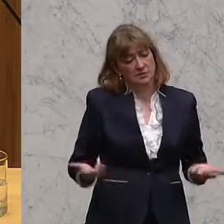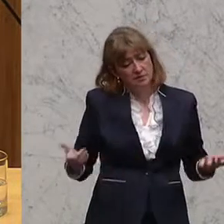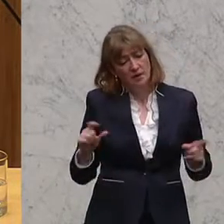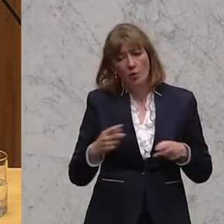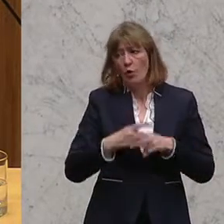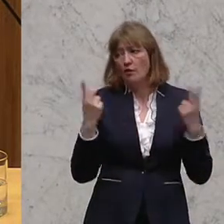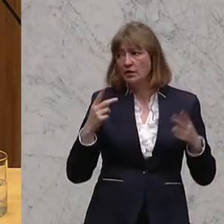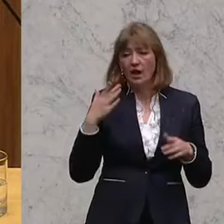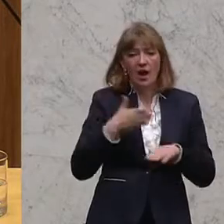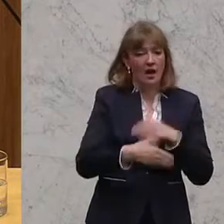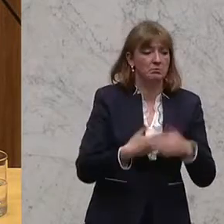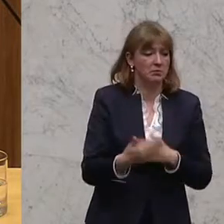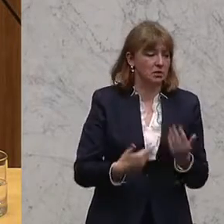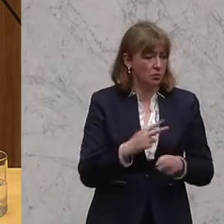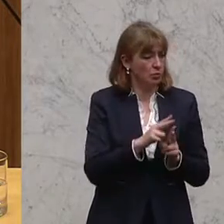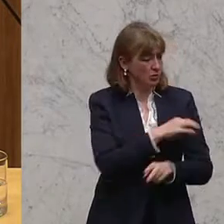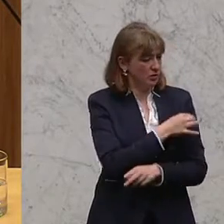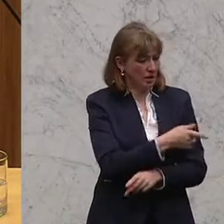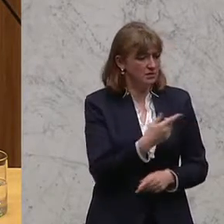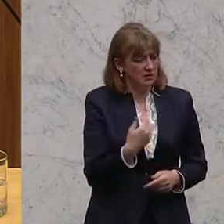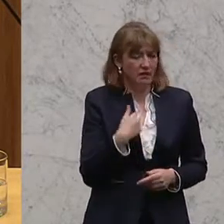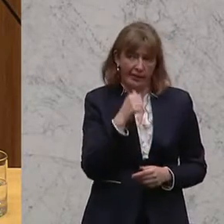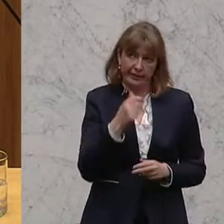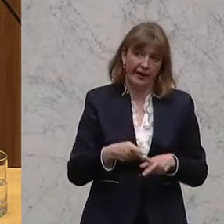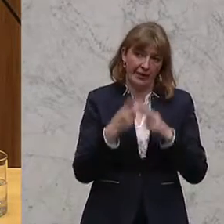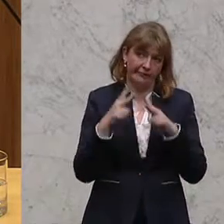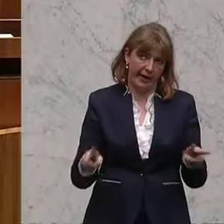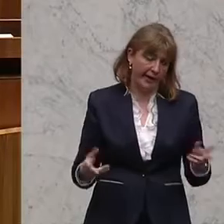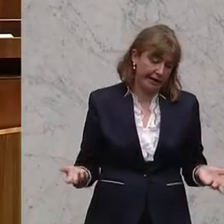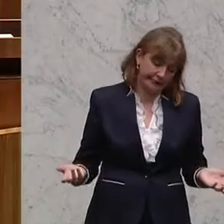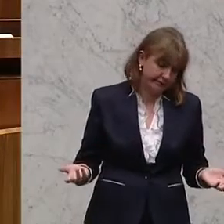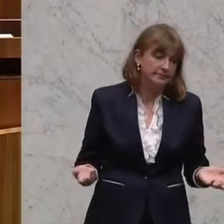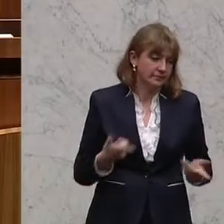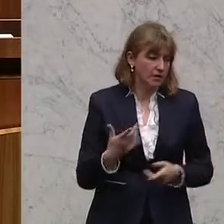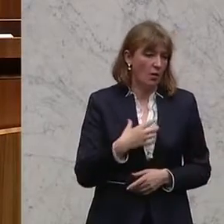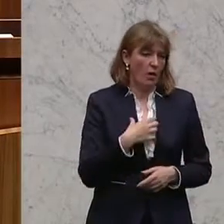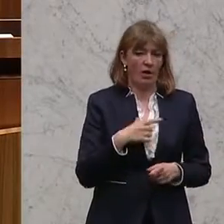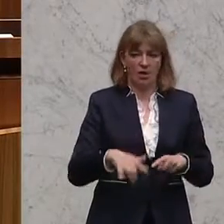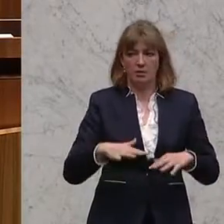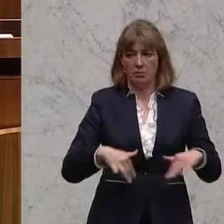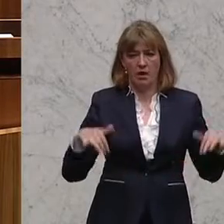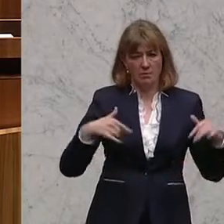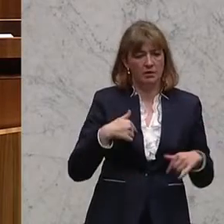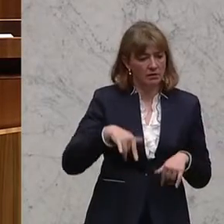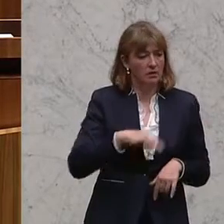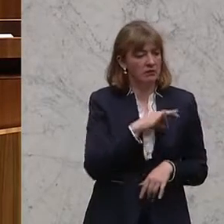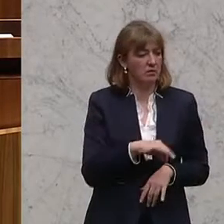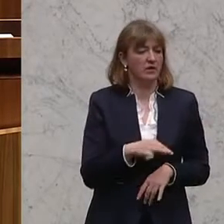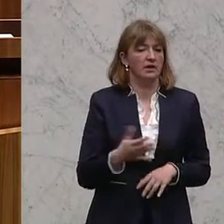war die öffentliche Einmischung von Ihnen, Herr Bundeskanzler, nicht. Das muss ich auch sagen. Ich meine, es ist das Organ des Parlaments. Also wir sind hier